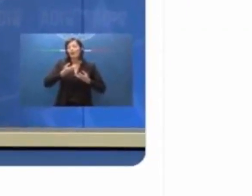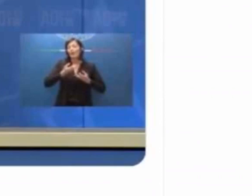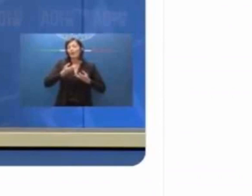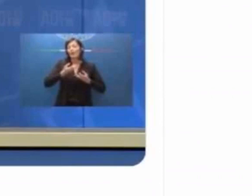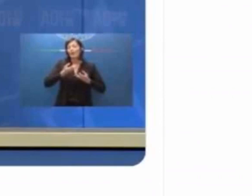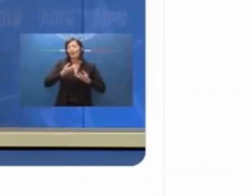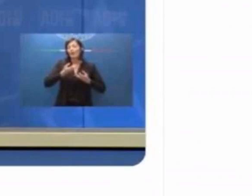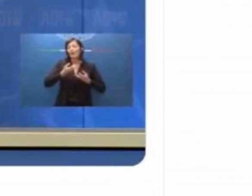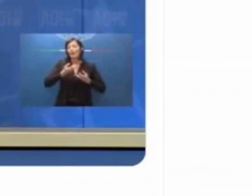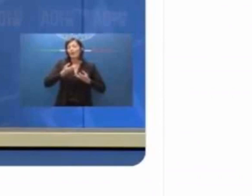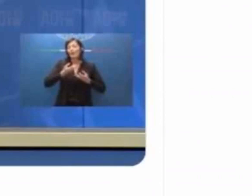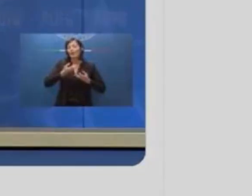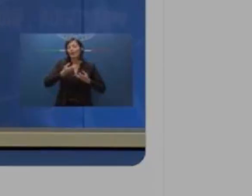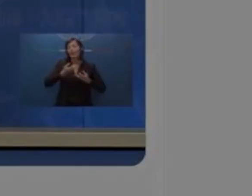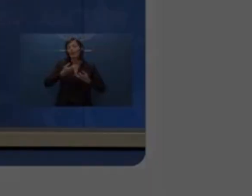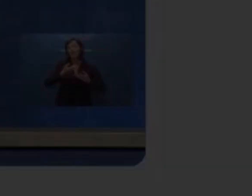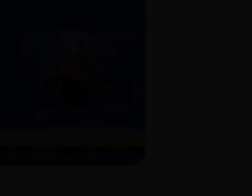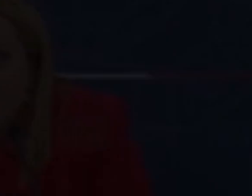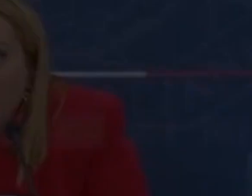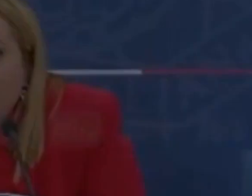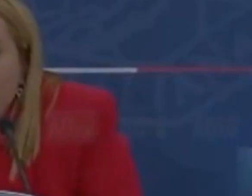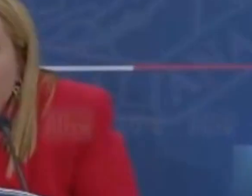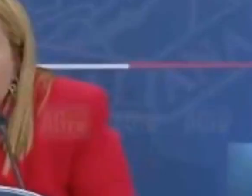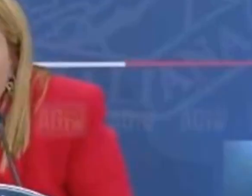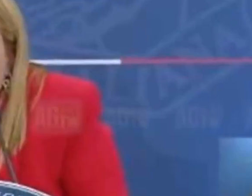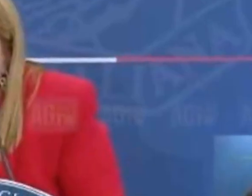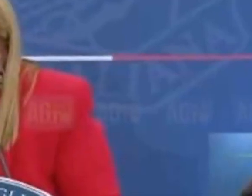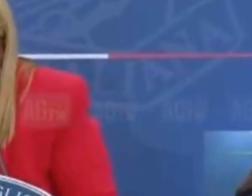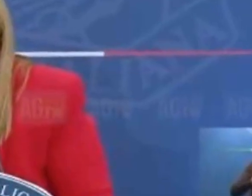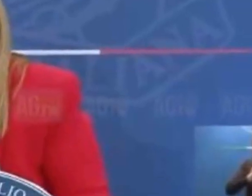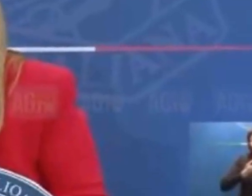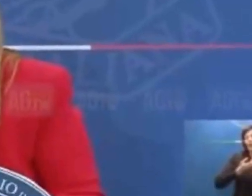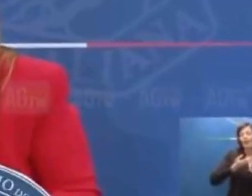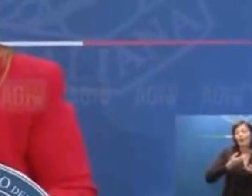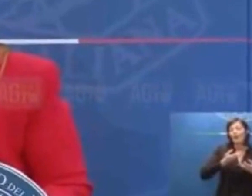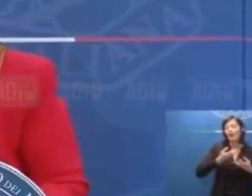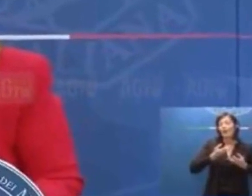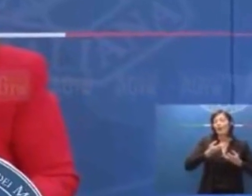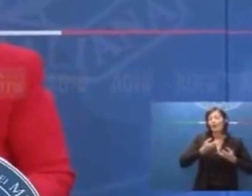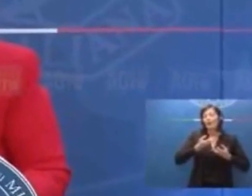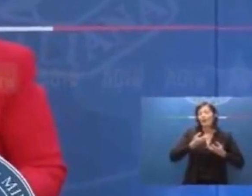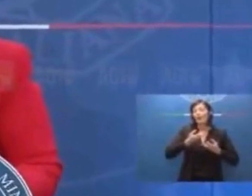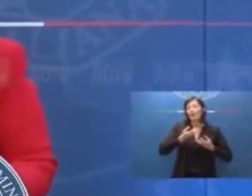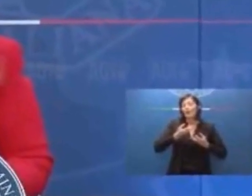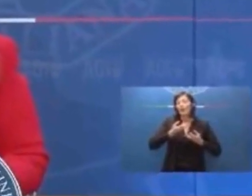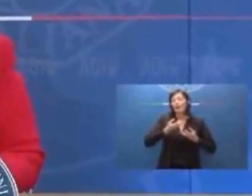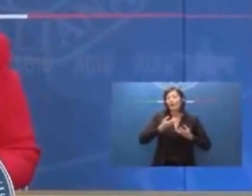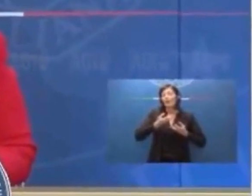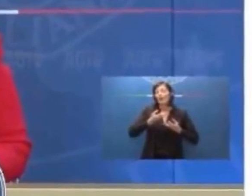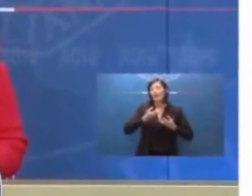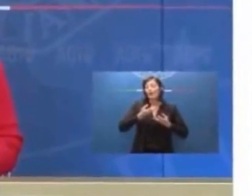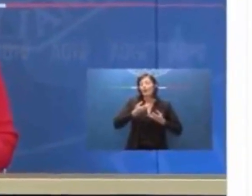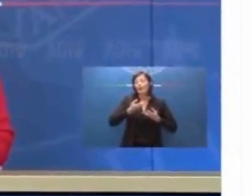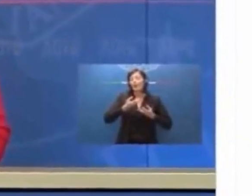sentire anche il vice capogruppo di Fratelli d'Italia alla Camera, Alfredo Antoniozzi, secondo il quale aver definito